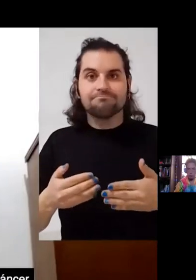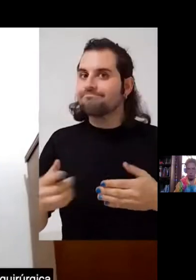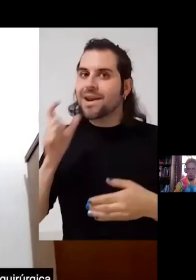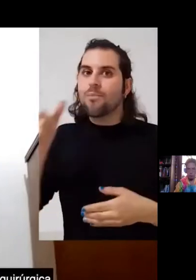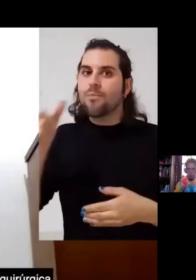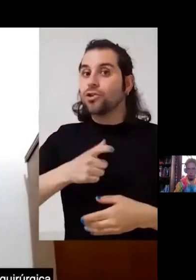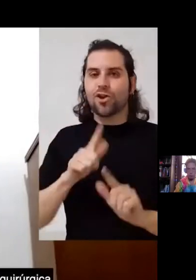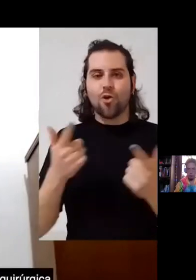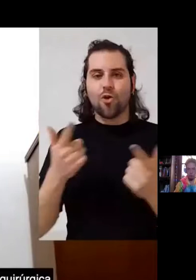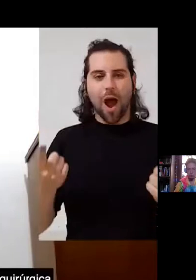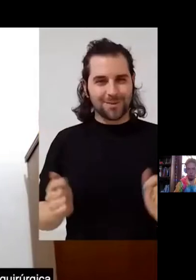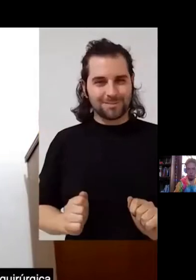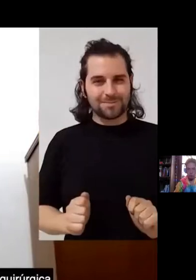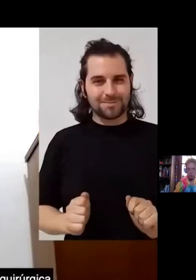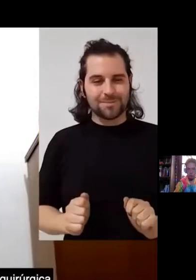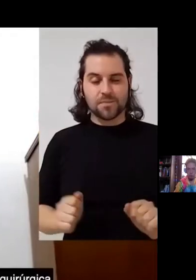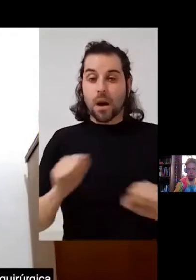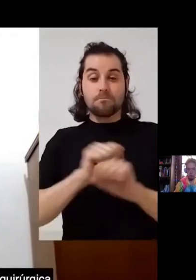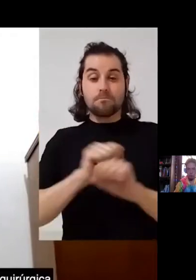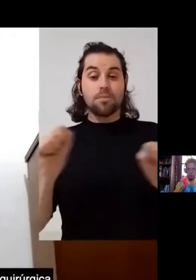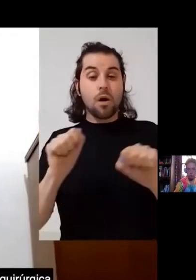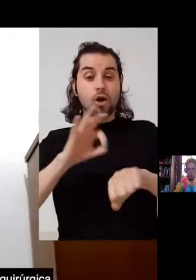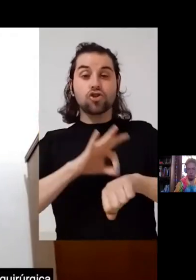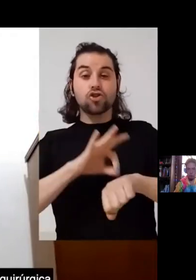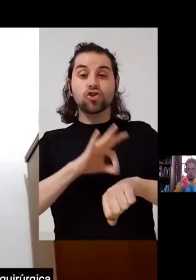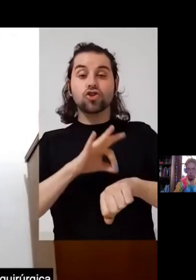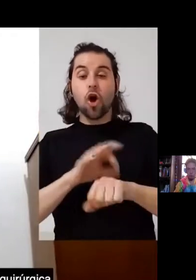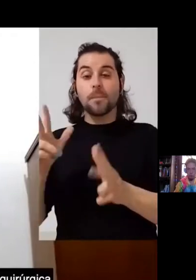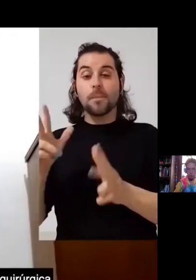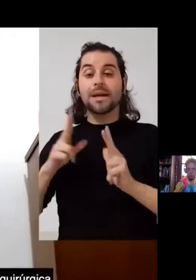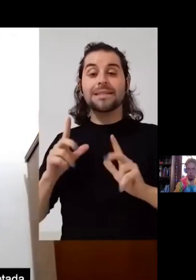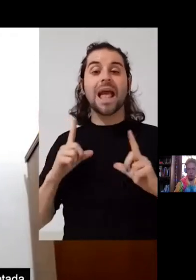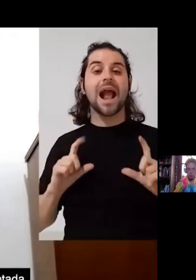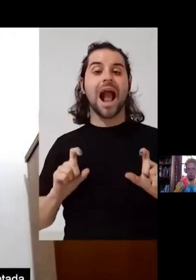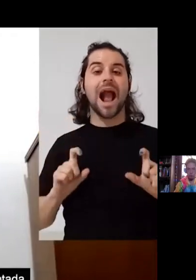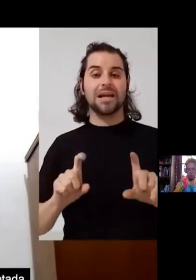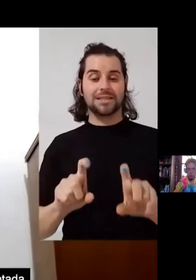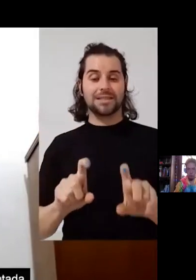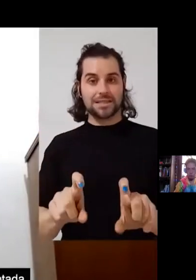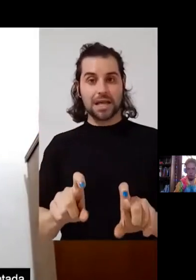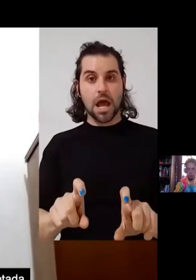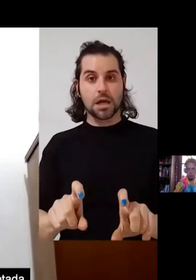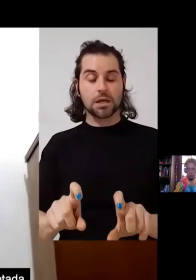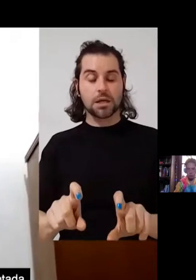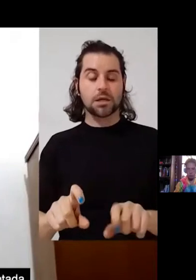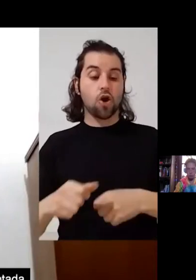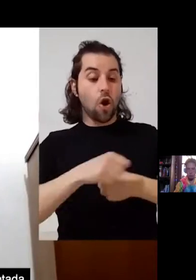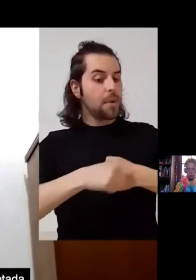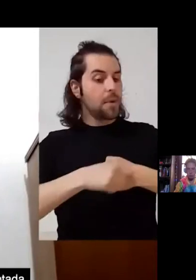Avec tout ça, on m'a diagnostiqué du cancer qui a aussi besoin d'une intervention chirurgique. Et